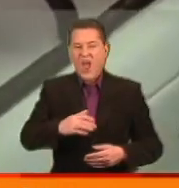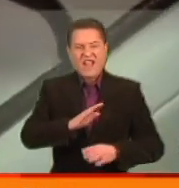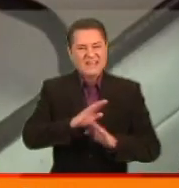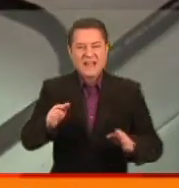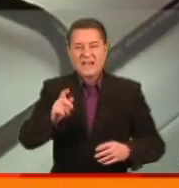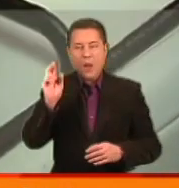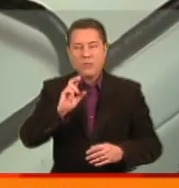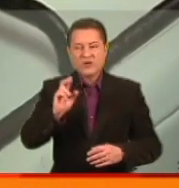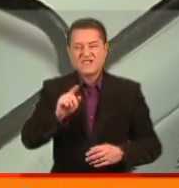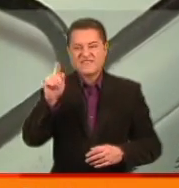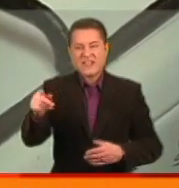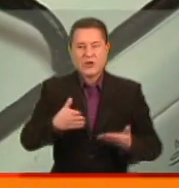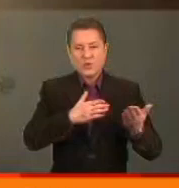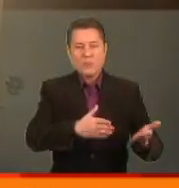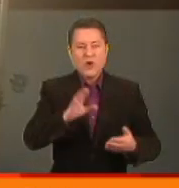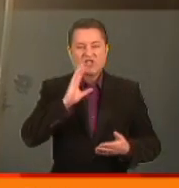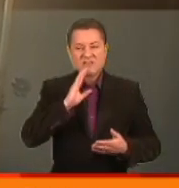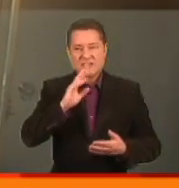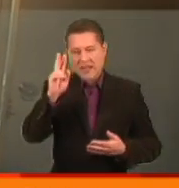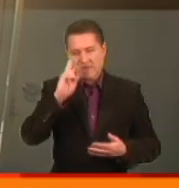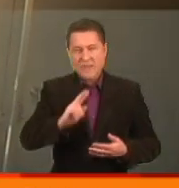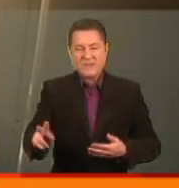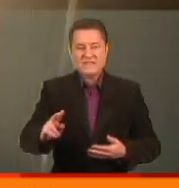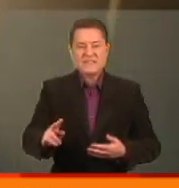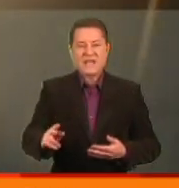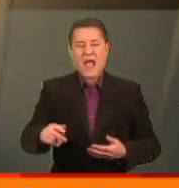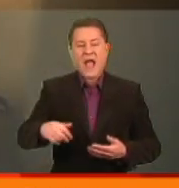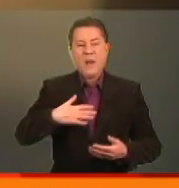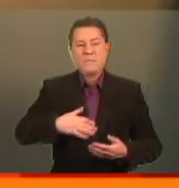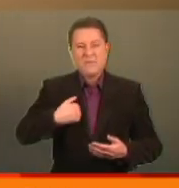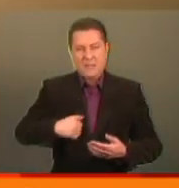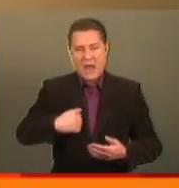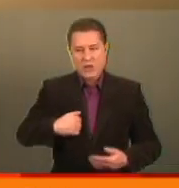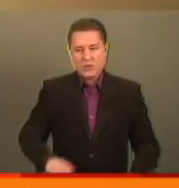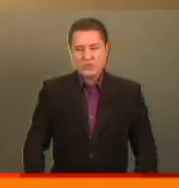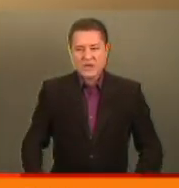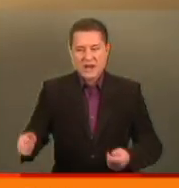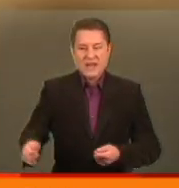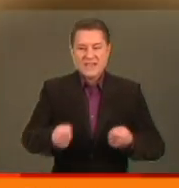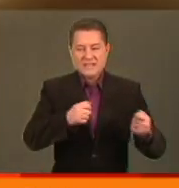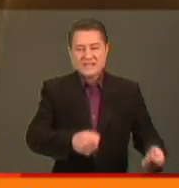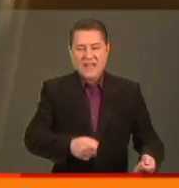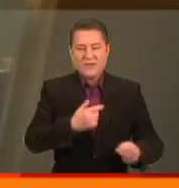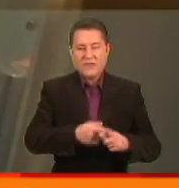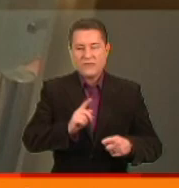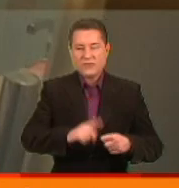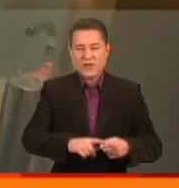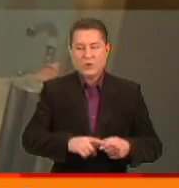борщів. За їхньої допомоги жінка вже 2 місяці приймає душ. Ставлю сюди от цю от